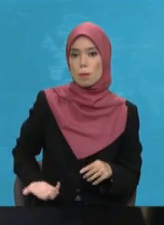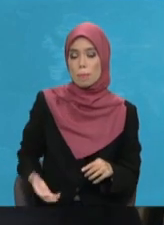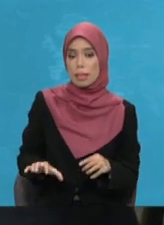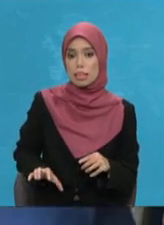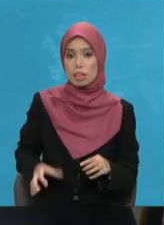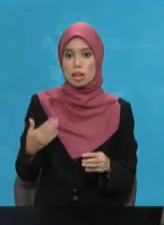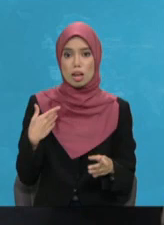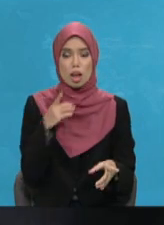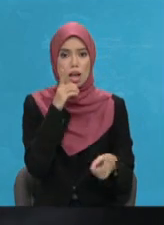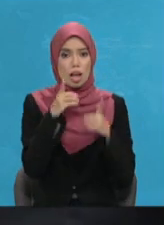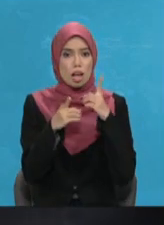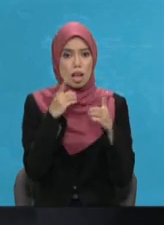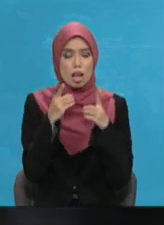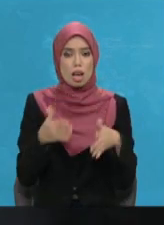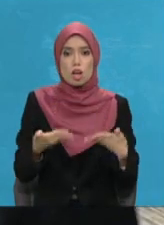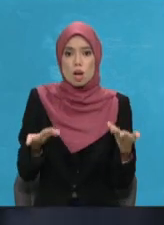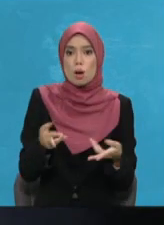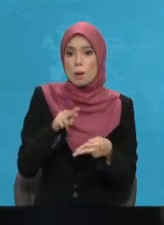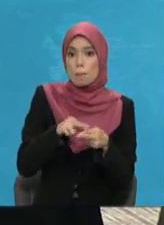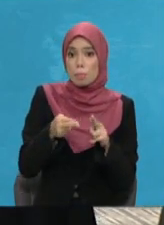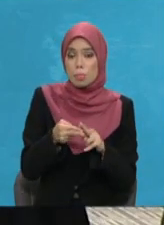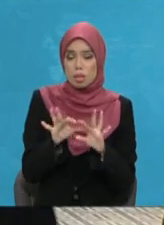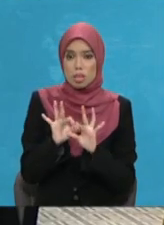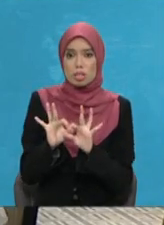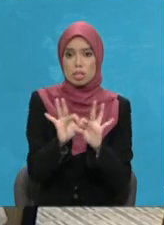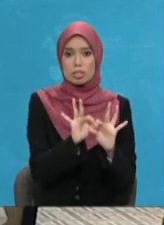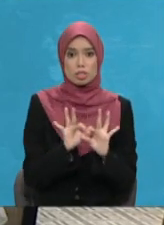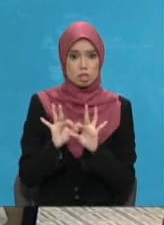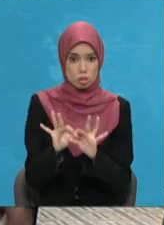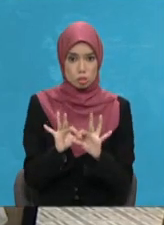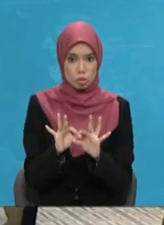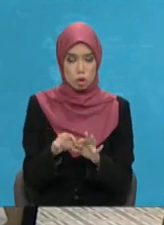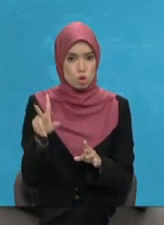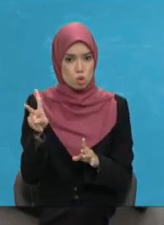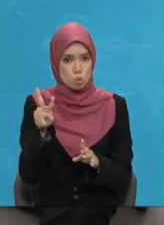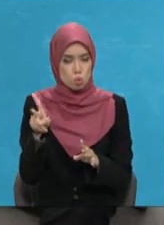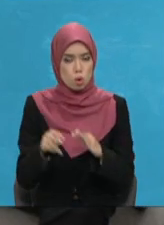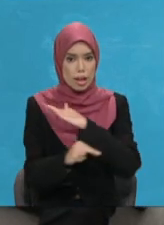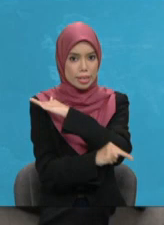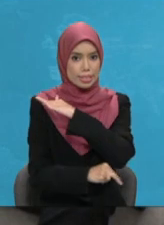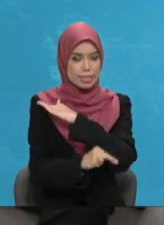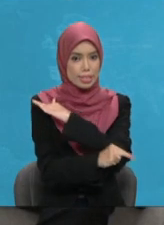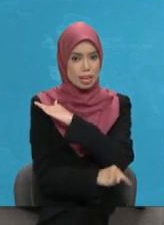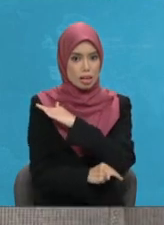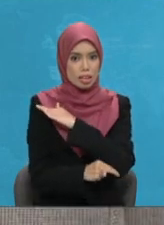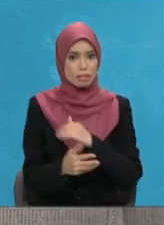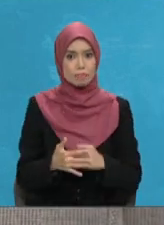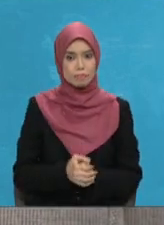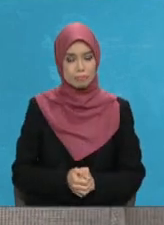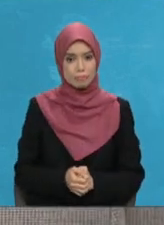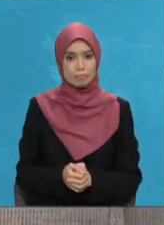dan berbincang mengenai peluang kerjasama dalam meningkatkan serta mengukuhkan hubungan antara kedua buah